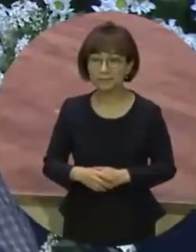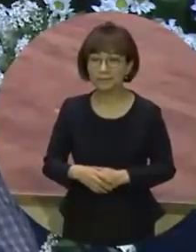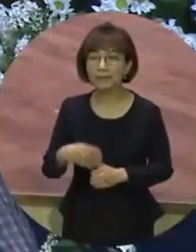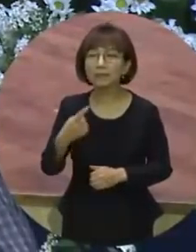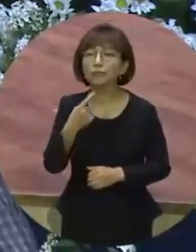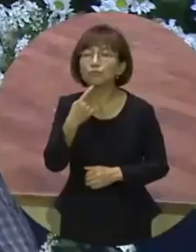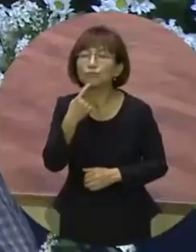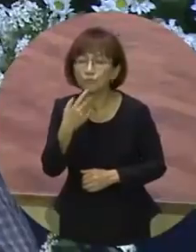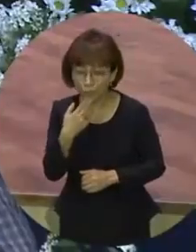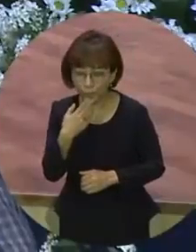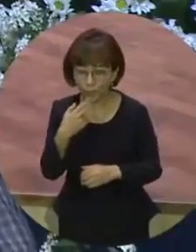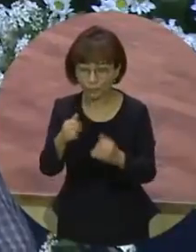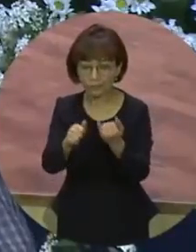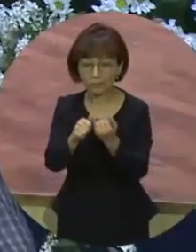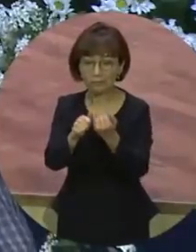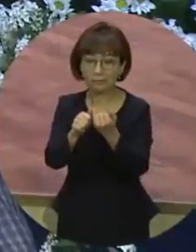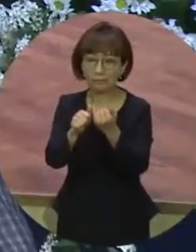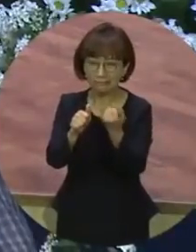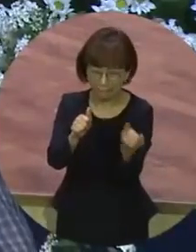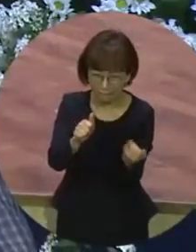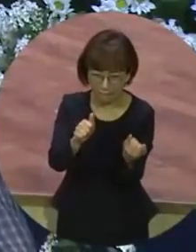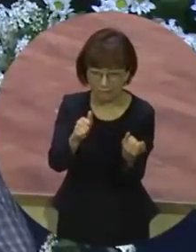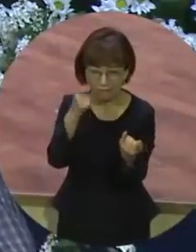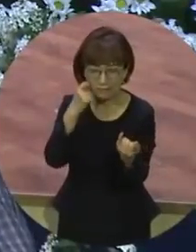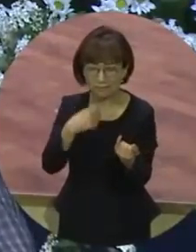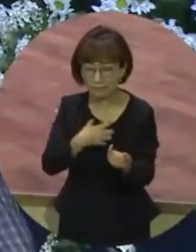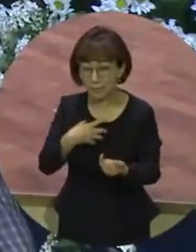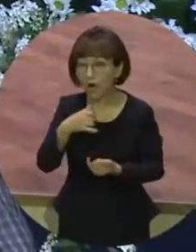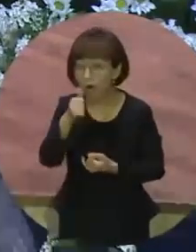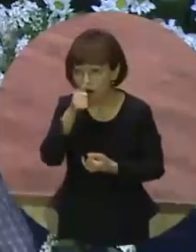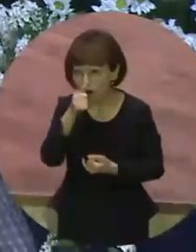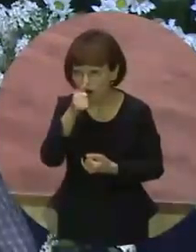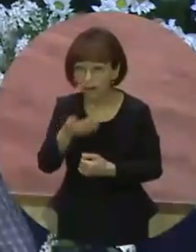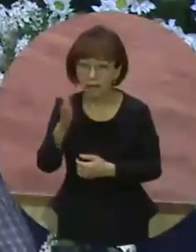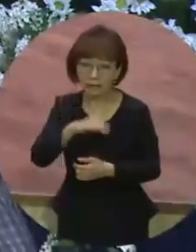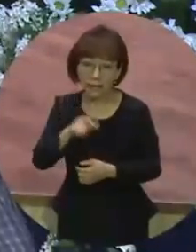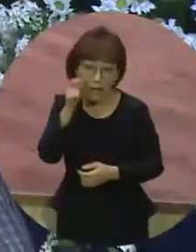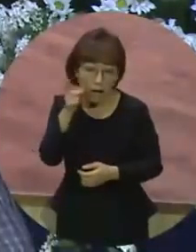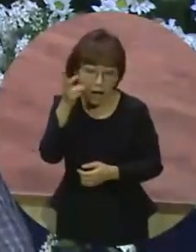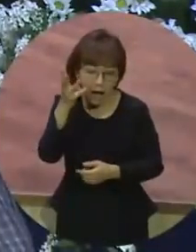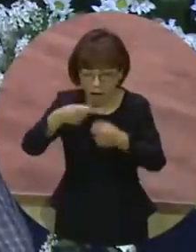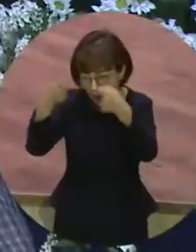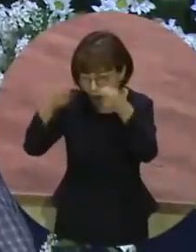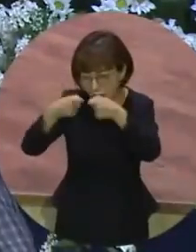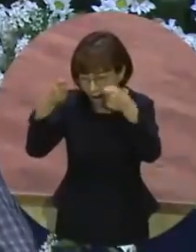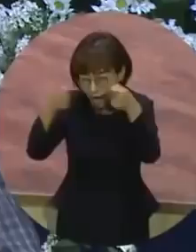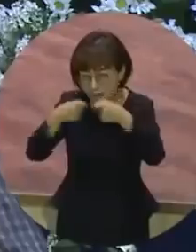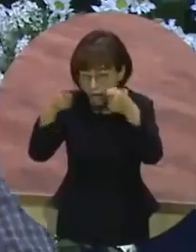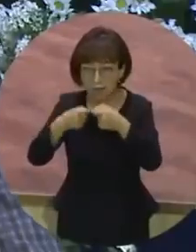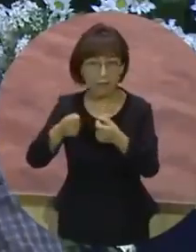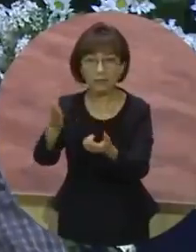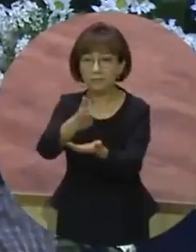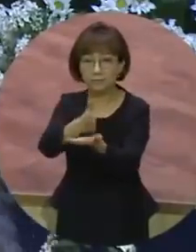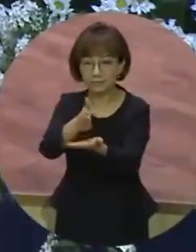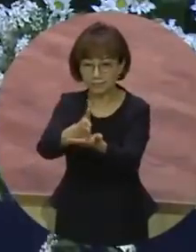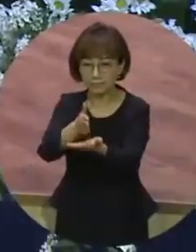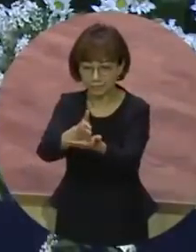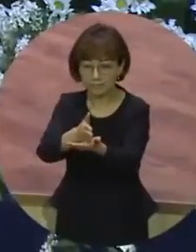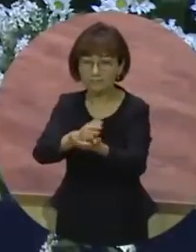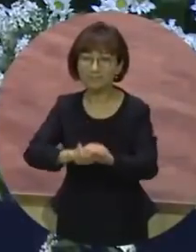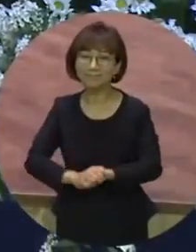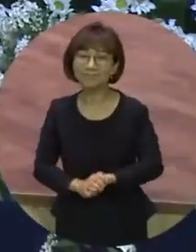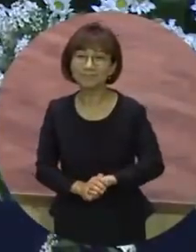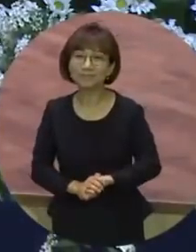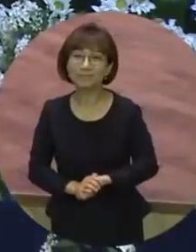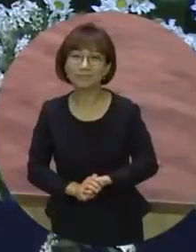슬퍼한 거는 사실이지만 그걸 가지고 계속 몇 달 동안 계속 눈물 짜지 마시기 바랍니다. 우리 교회 성도들은 어떻게